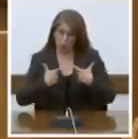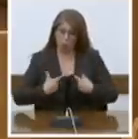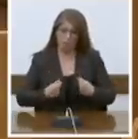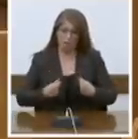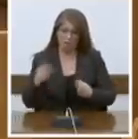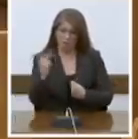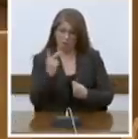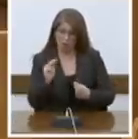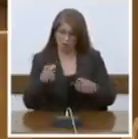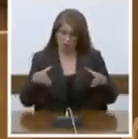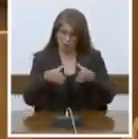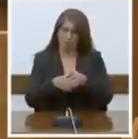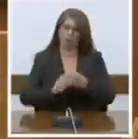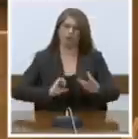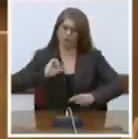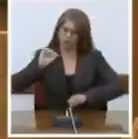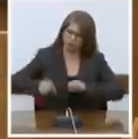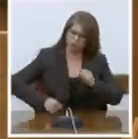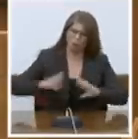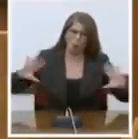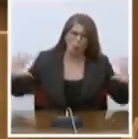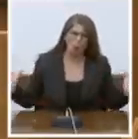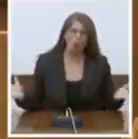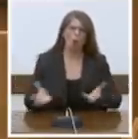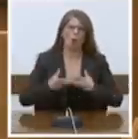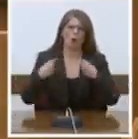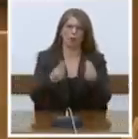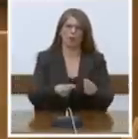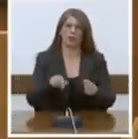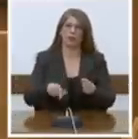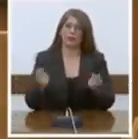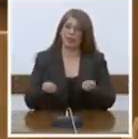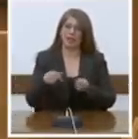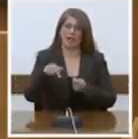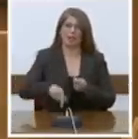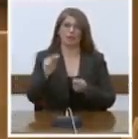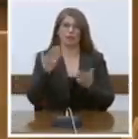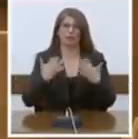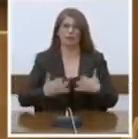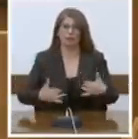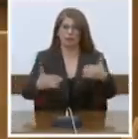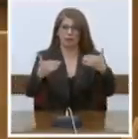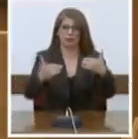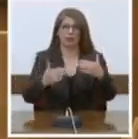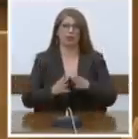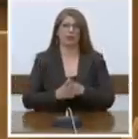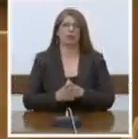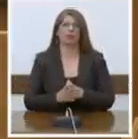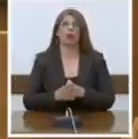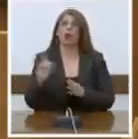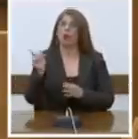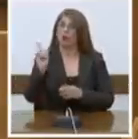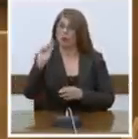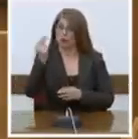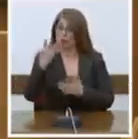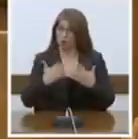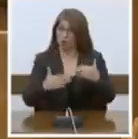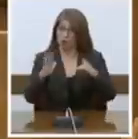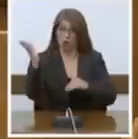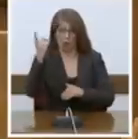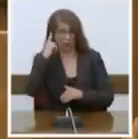πάντα για να κάνει αυτή τη Βουλή, όχι τη Βουλή όπως την ξέραμε, αυτή